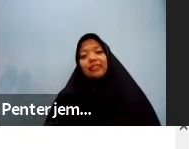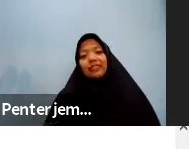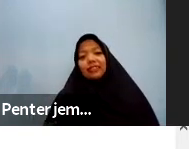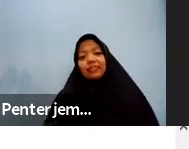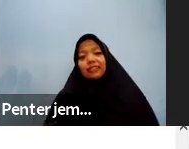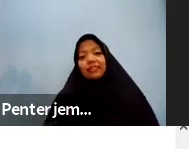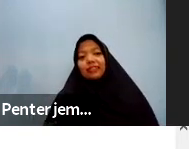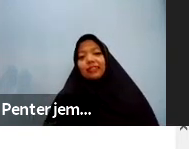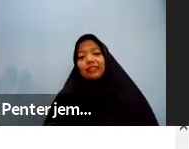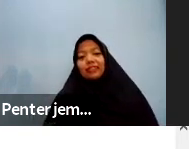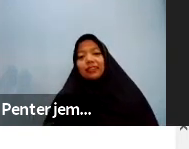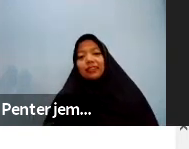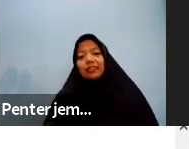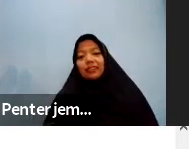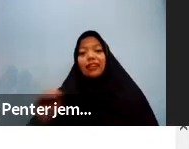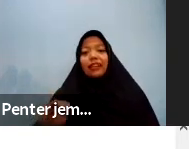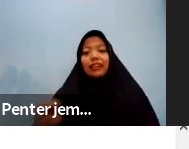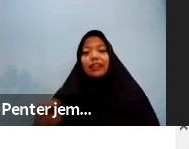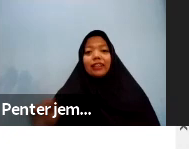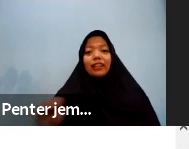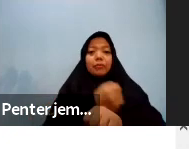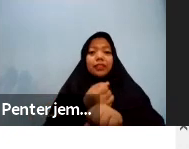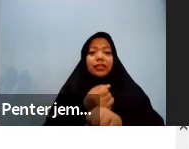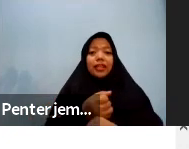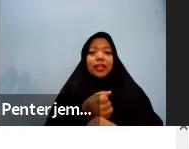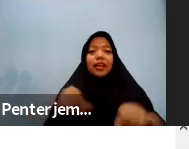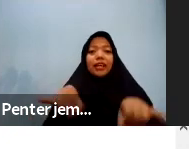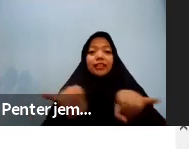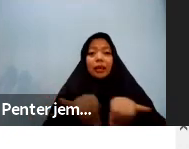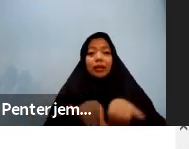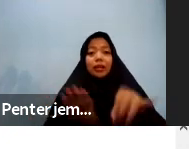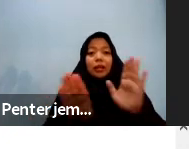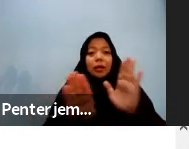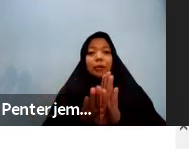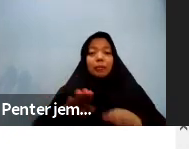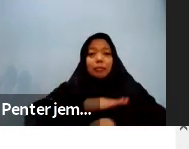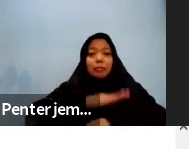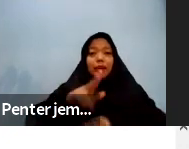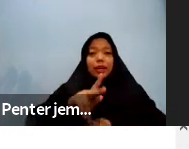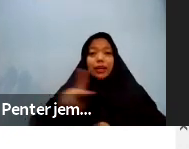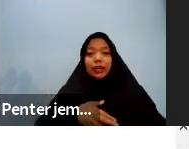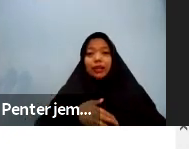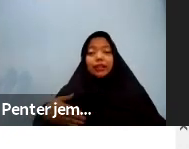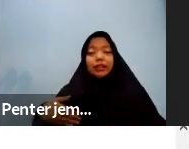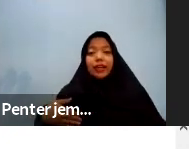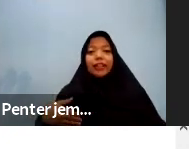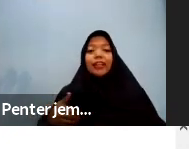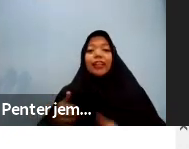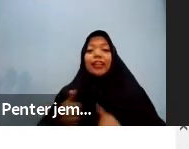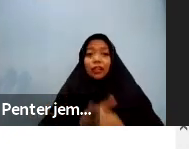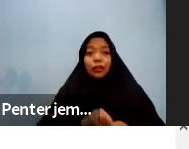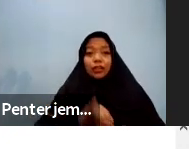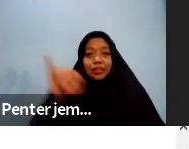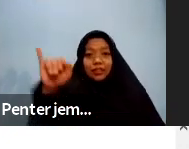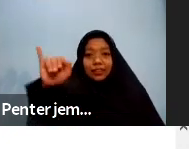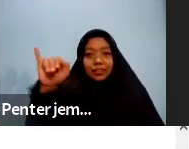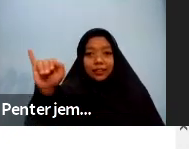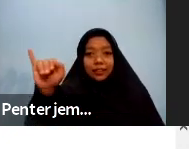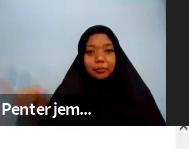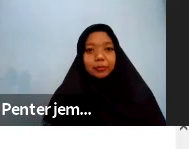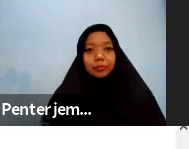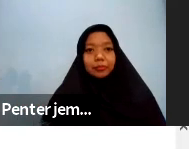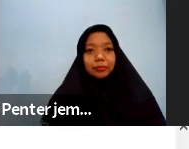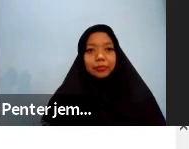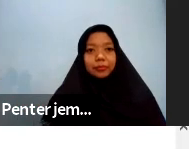anak-anak Bisa sambil membayangkan dan menirukan saat mendengarkan cerita dari Bunda